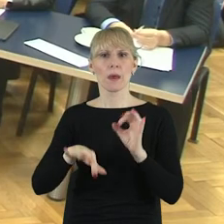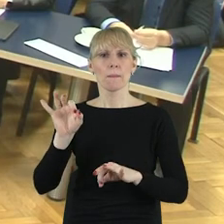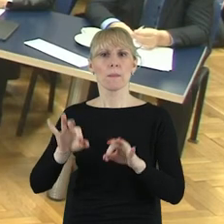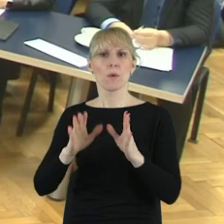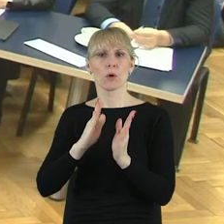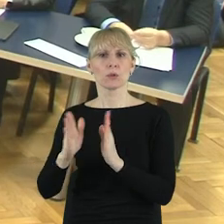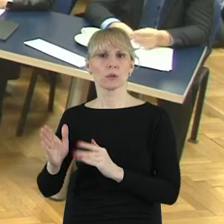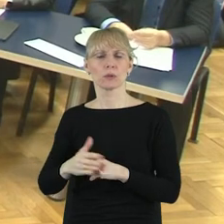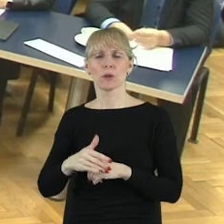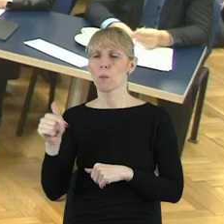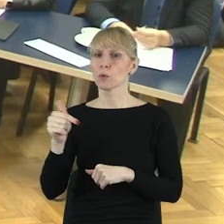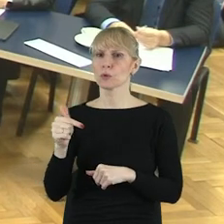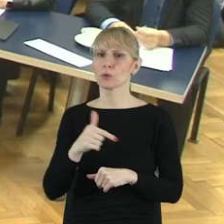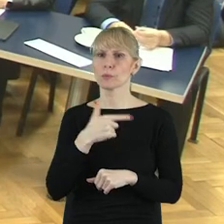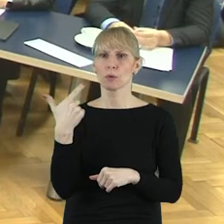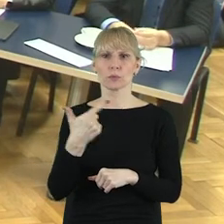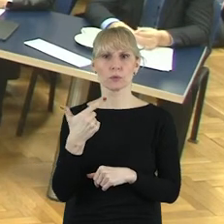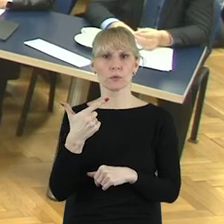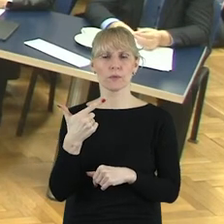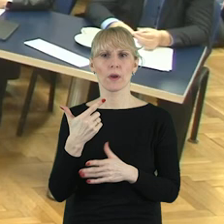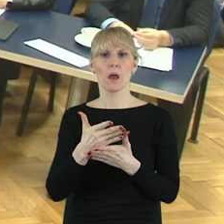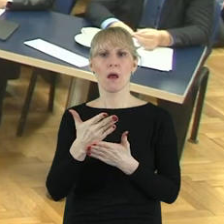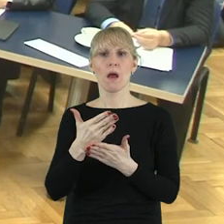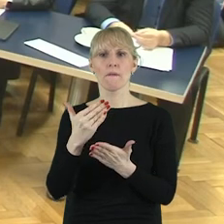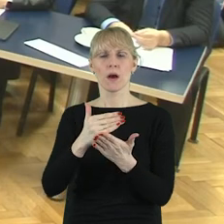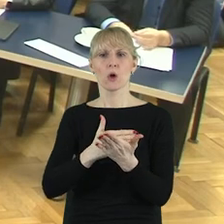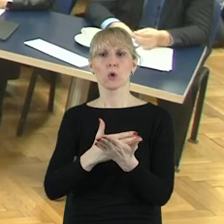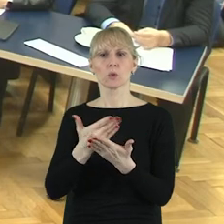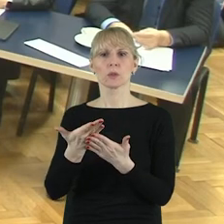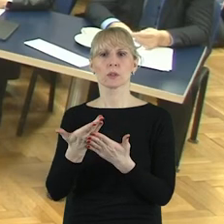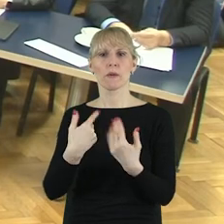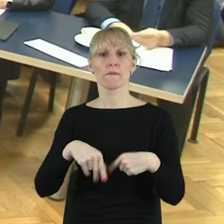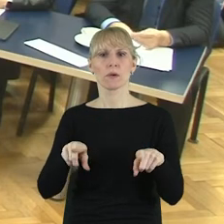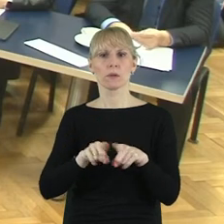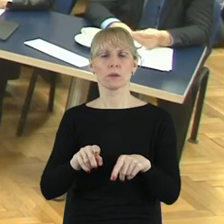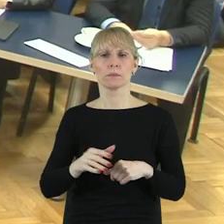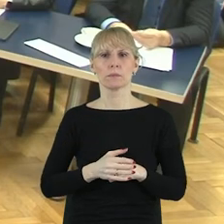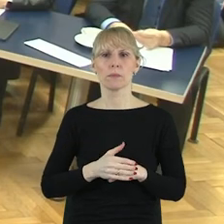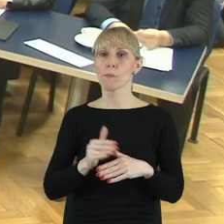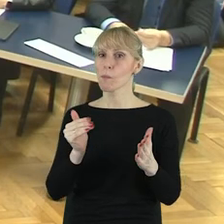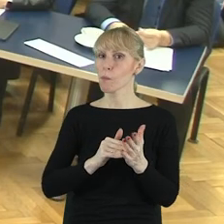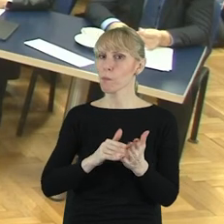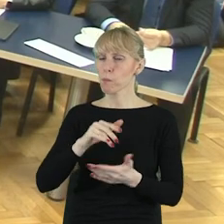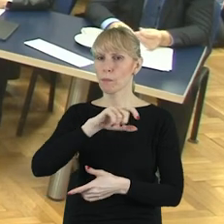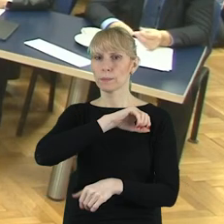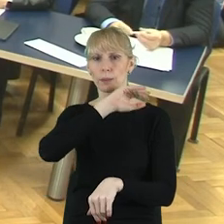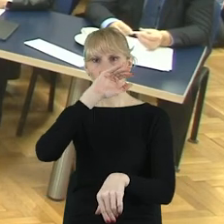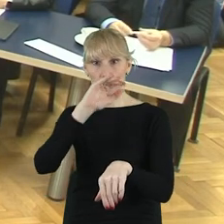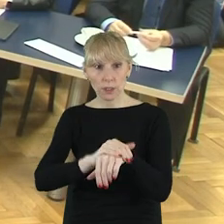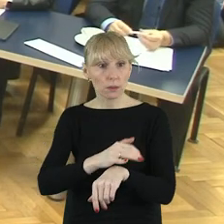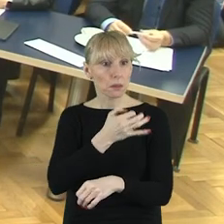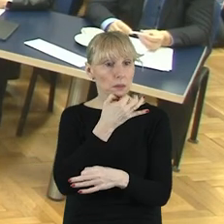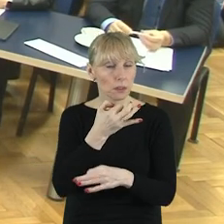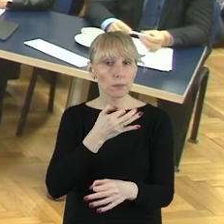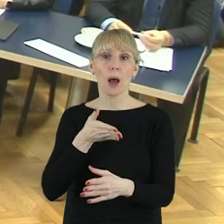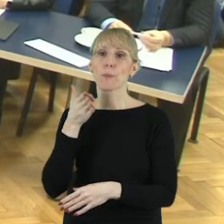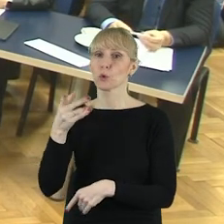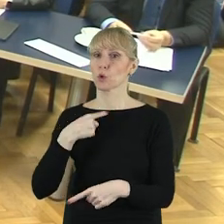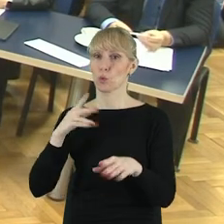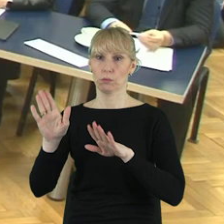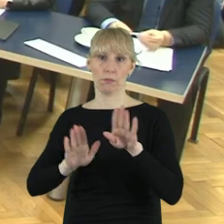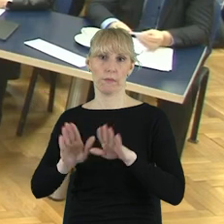Najpierw trzeba by się zapytać o zgodę, a później przegłosować, tak? bo brak zgody wyłącza